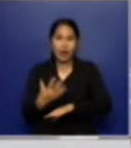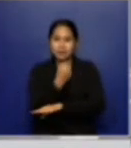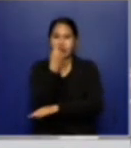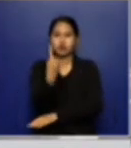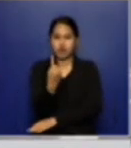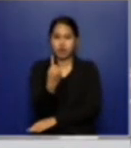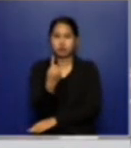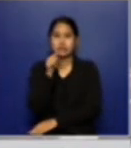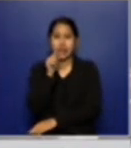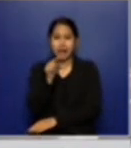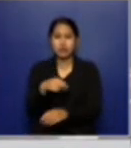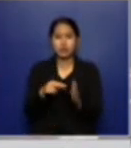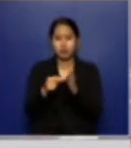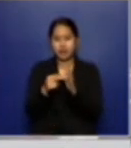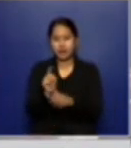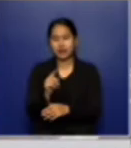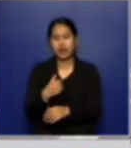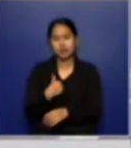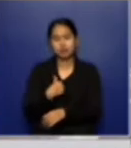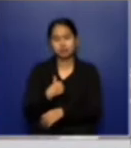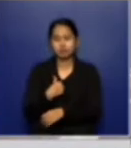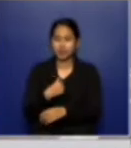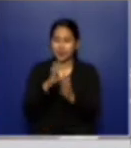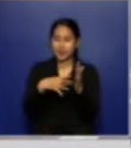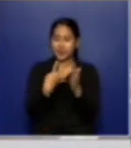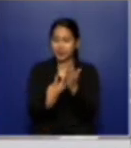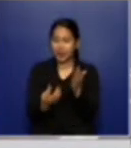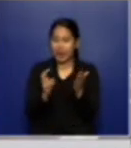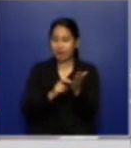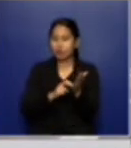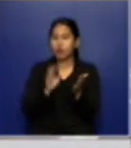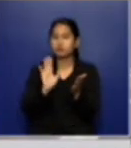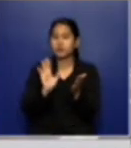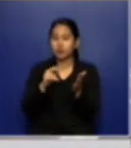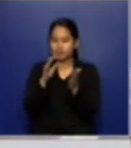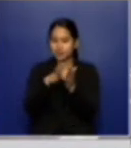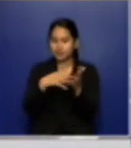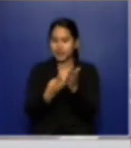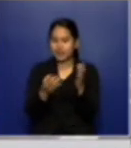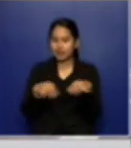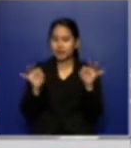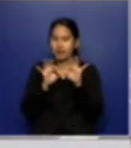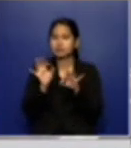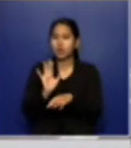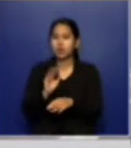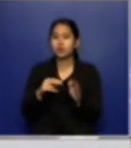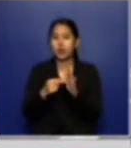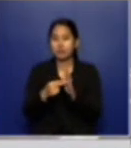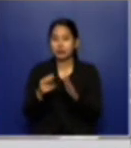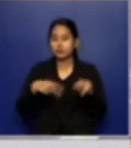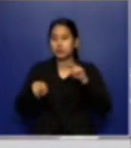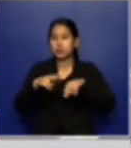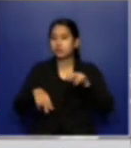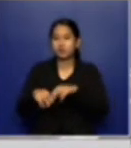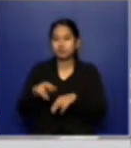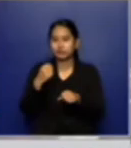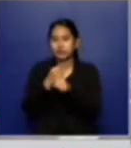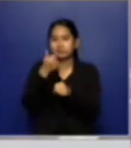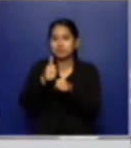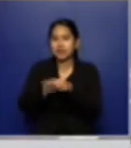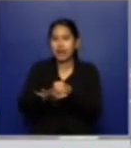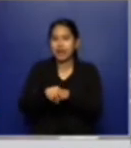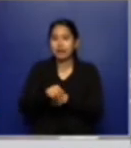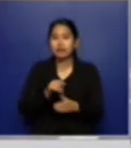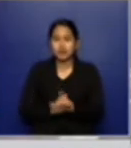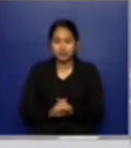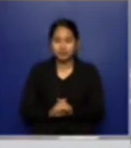านเดียวไม่จำเป็นที่จะต้องมีแผนงานรองรับที่สำคัญค่ะไม่สามารถตรวจสอบได้ในการจั